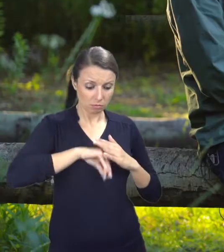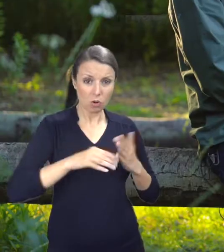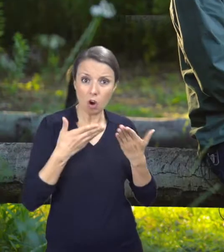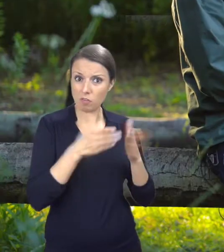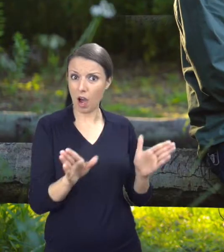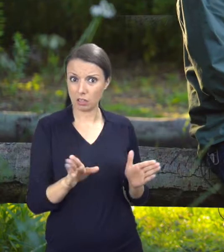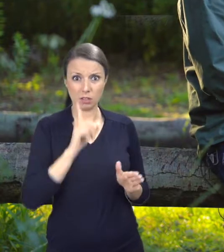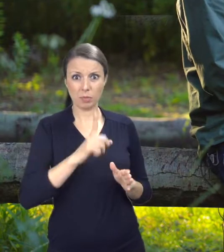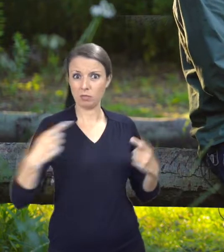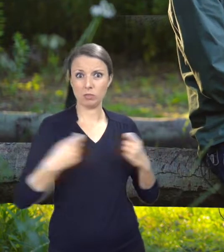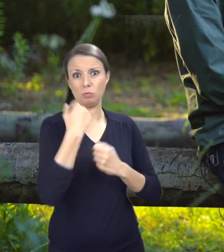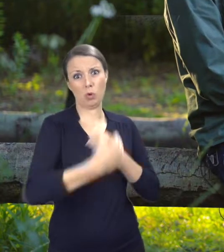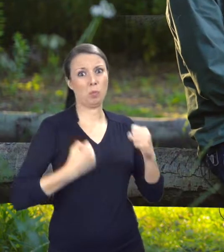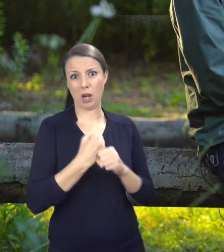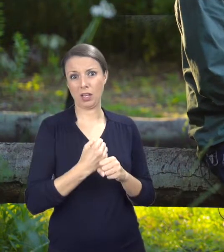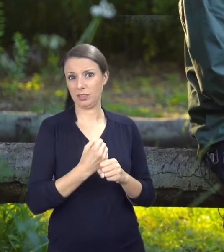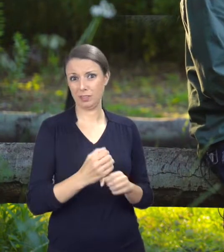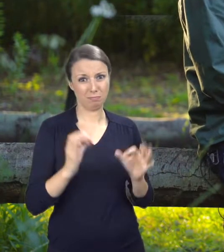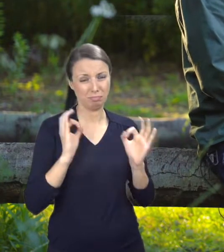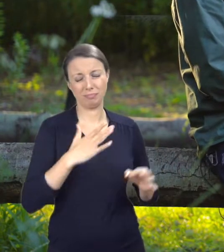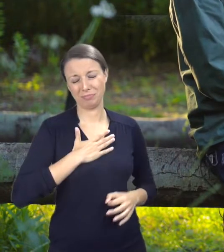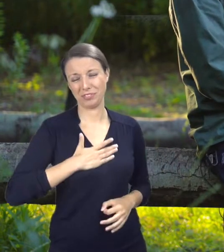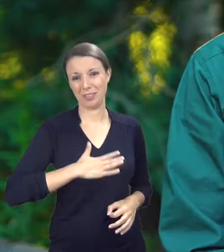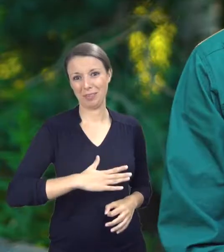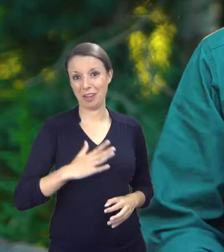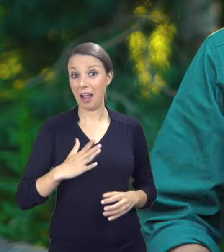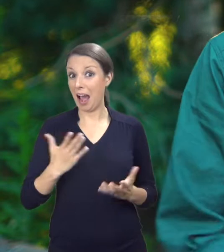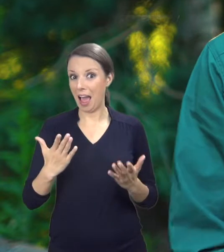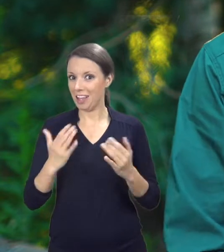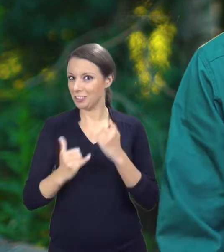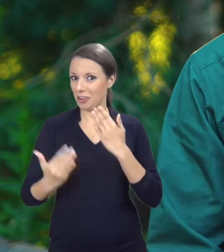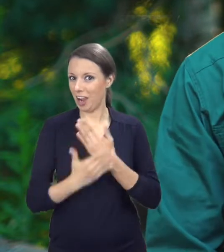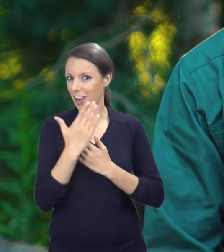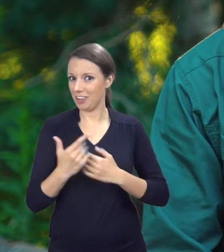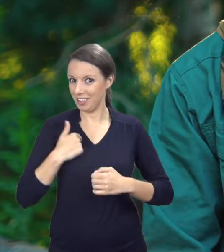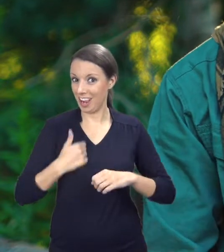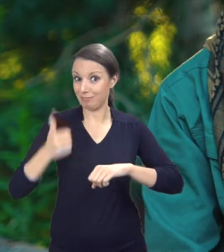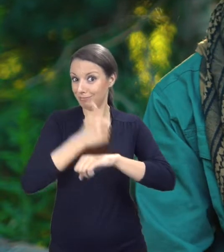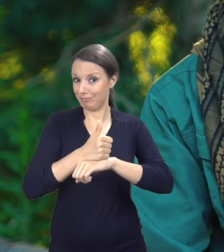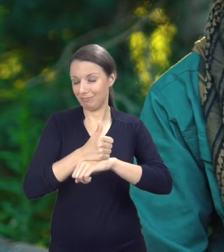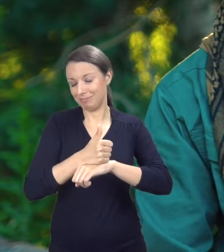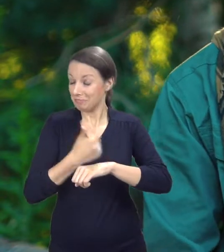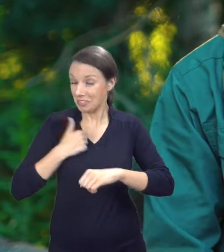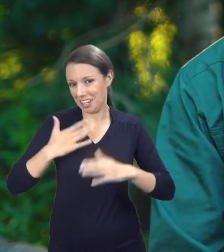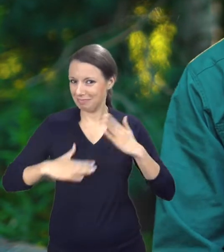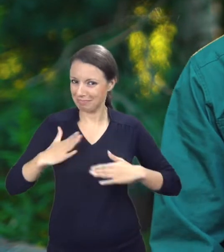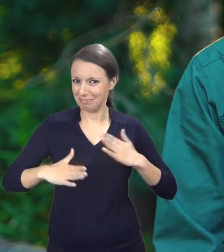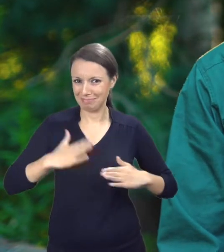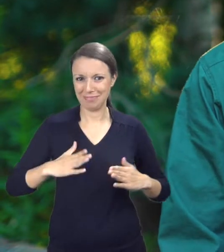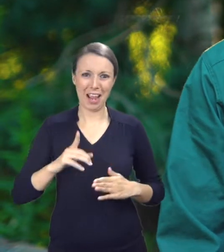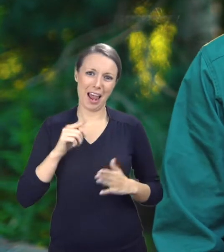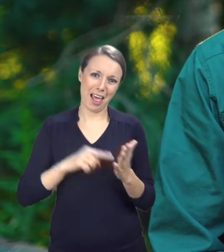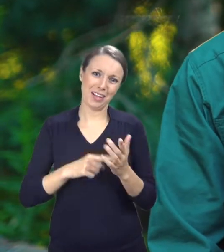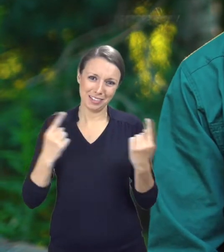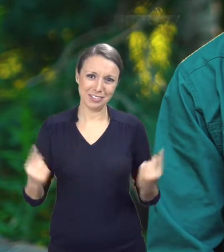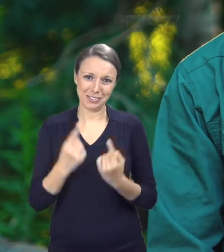więc współpraca z takimi ludźmi to jest czysta przyjemność. Także jeżeli wyszło, że jestem liderem, zupełnie przy okazji bardzo się cieszę. Natomiast uratowała nas sytuacja,